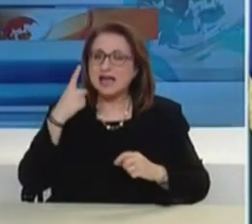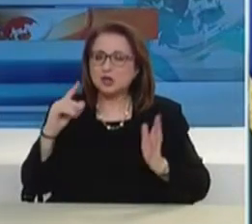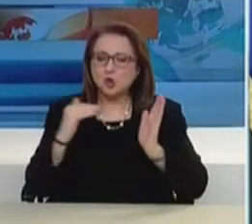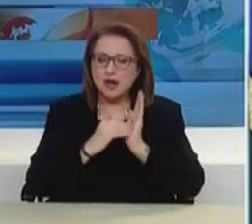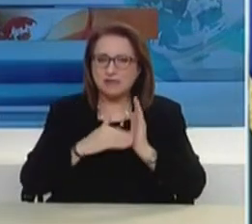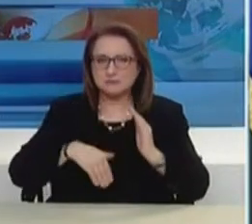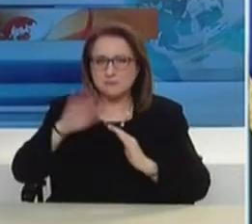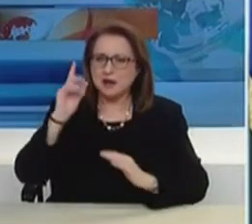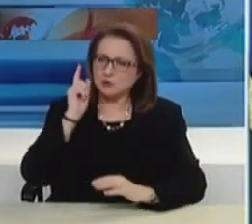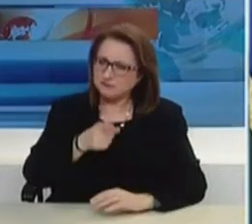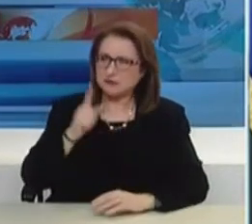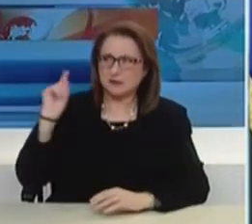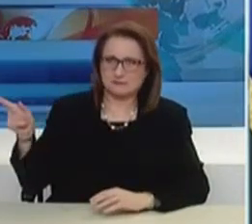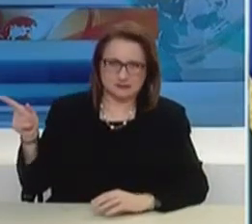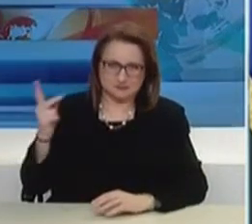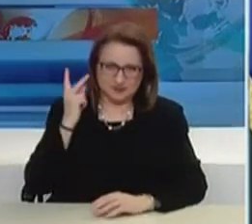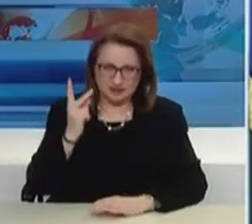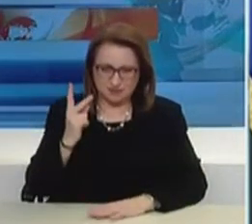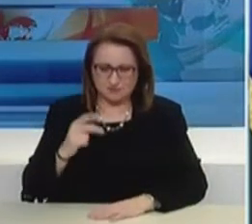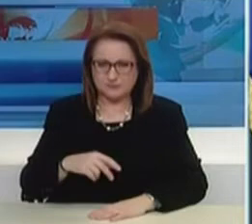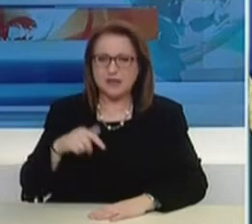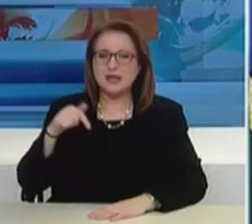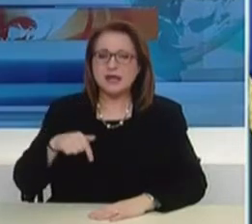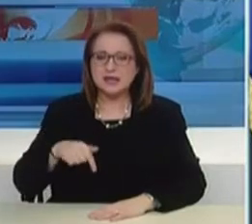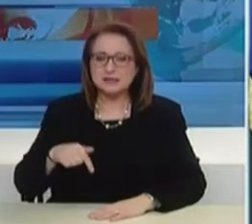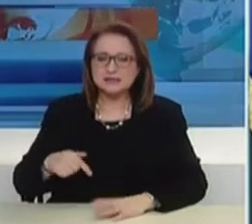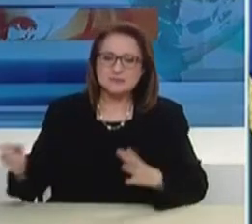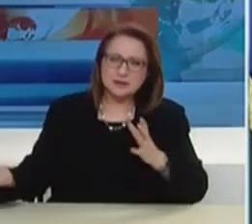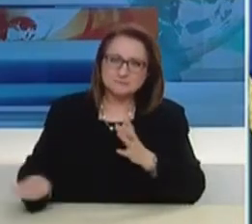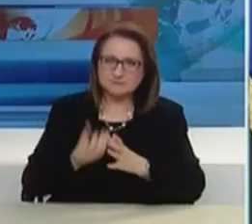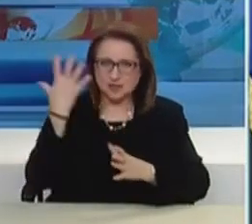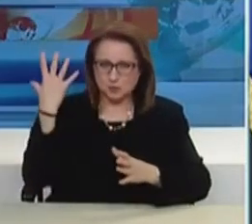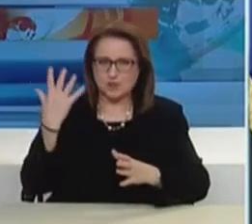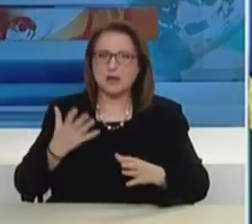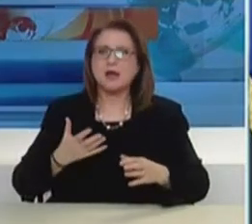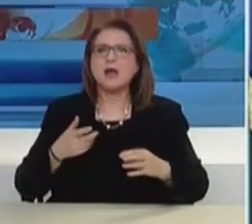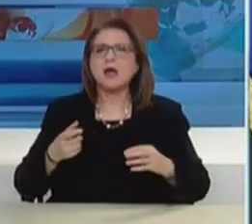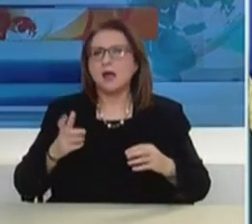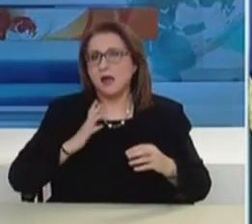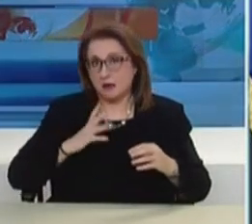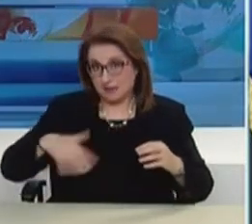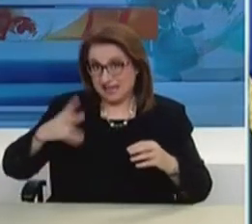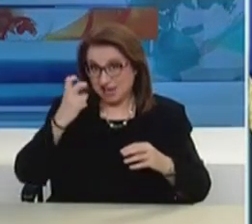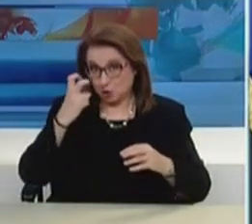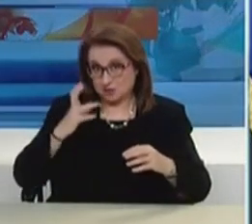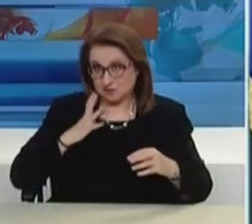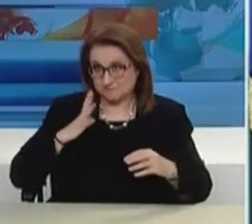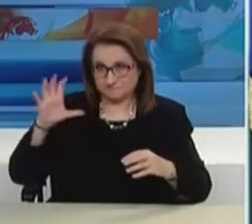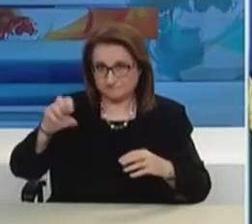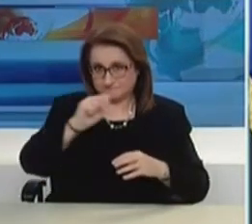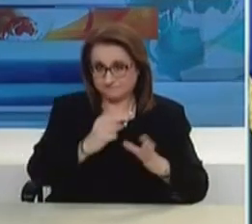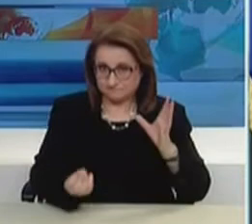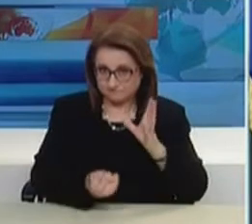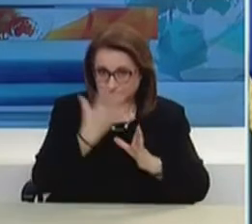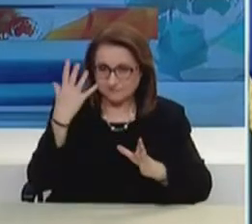Σήμερα ανακοινώνουμε 82 νέα κρούσματα του νέου ιού στη χώρα. Επιπλέον, έχουν ανιχνευτεί 20 άλλα κρούσματα που αφορούν